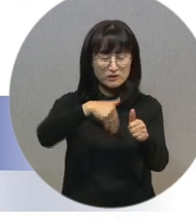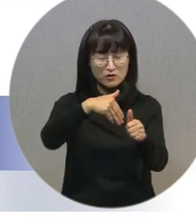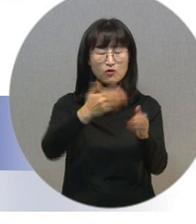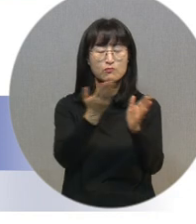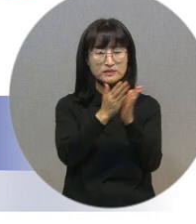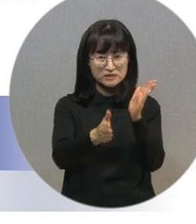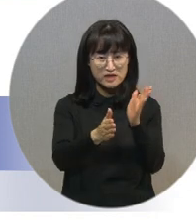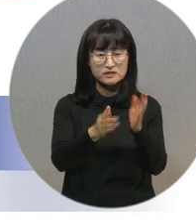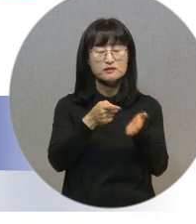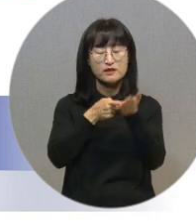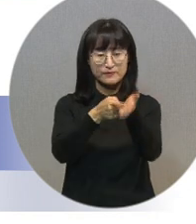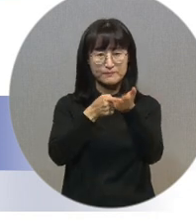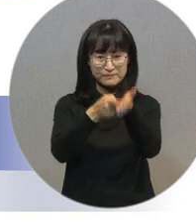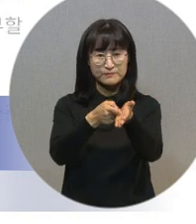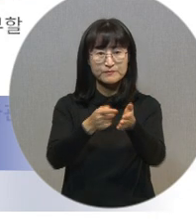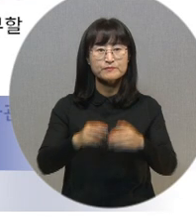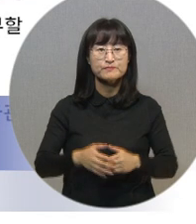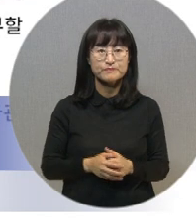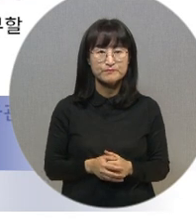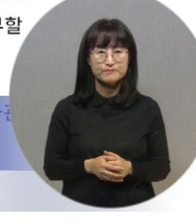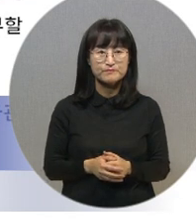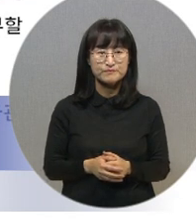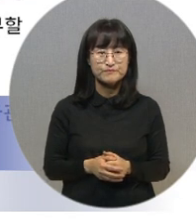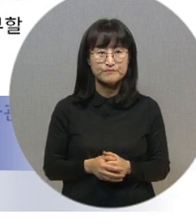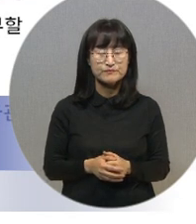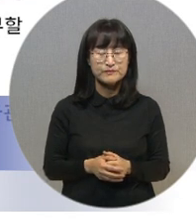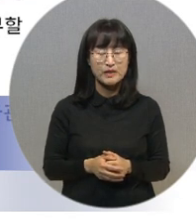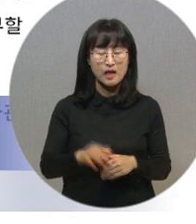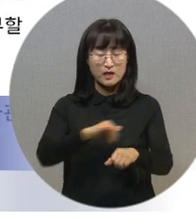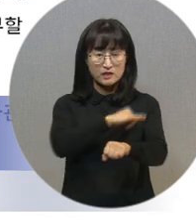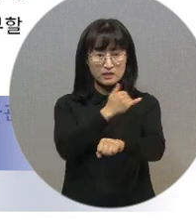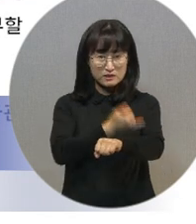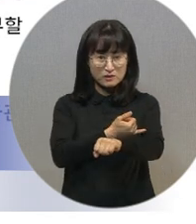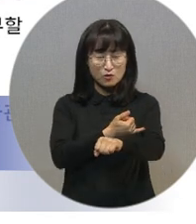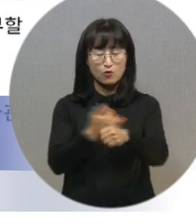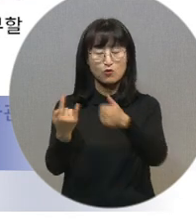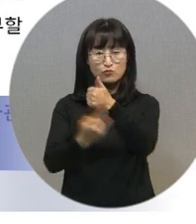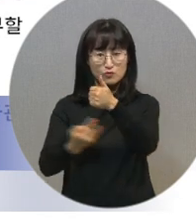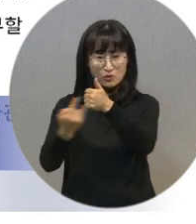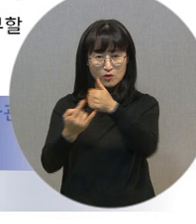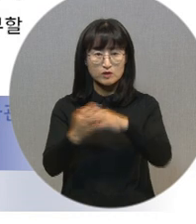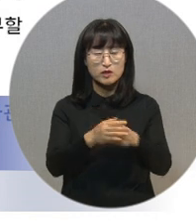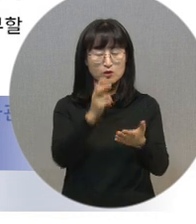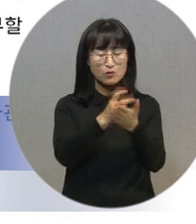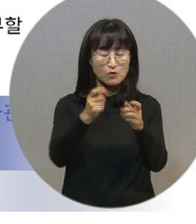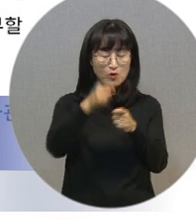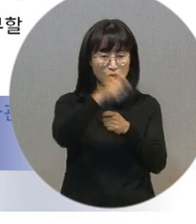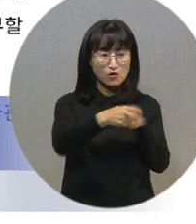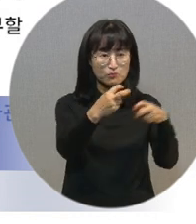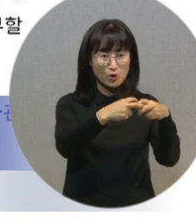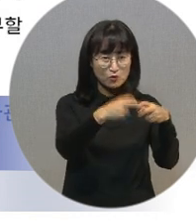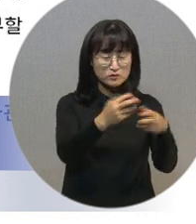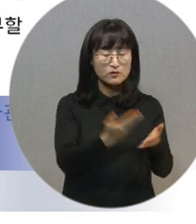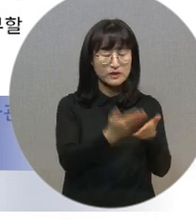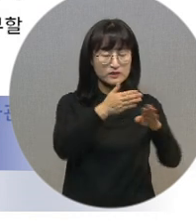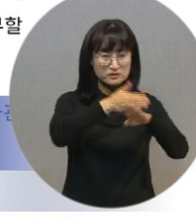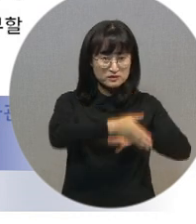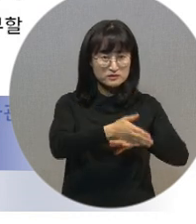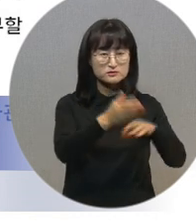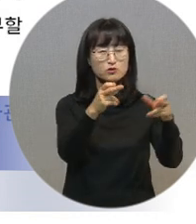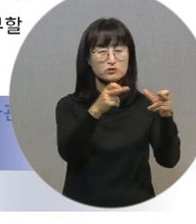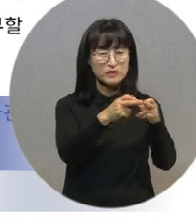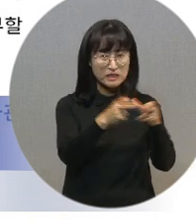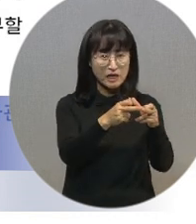않는다는 지적을 제기해 왔는데요 이에 인권은 최근 국립법무병원 발달 장애을 위한 전문